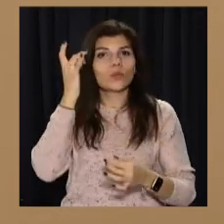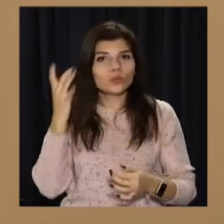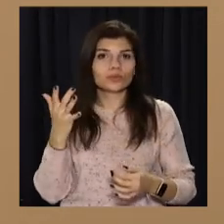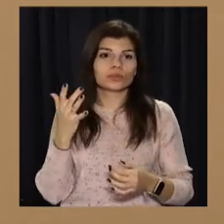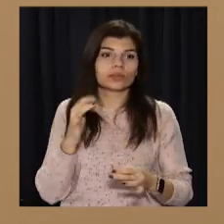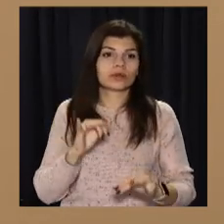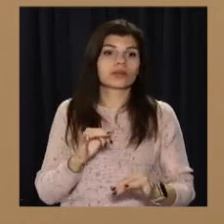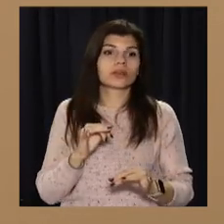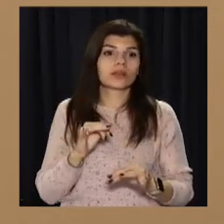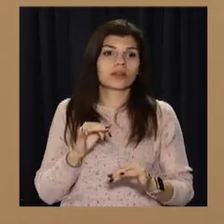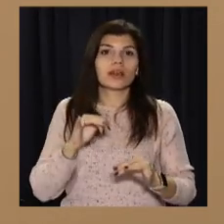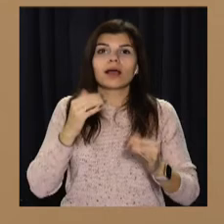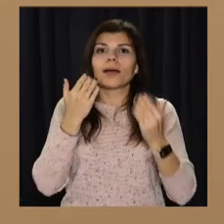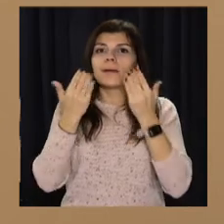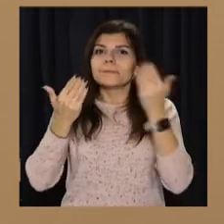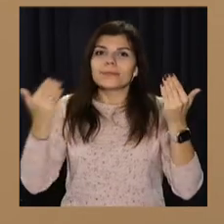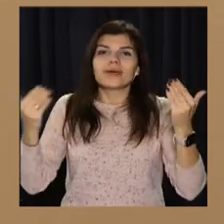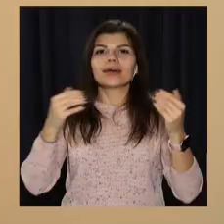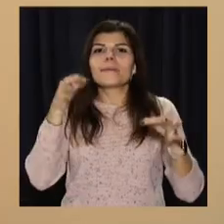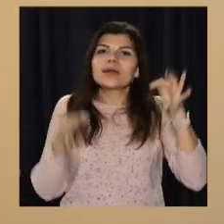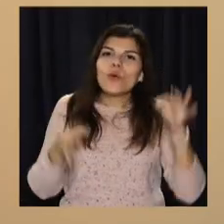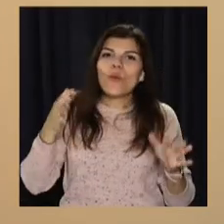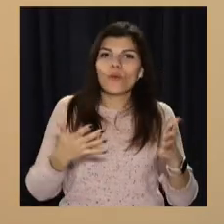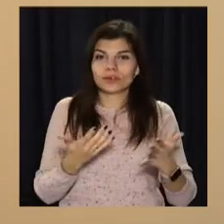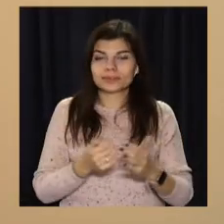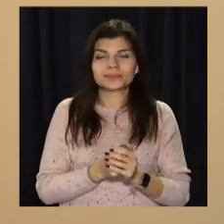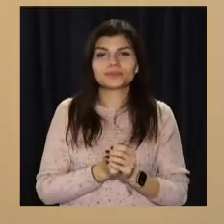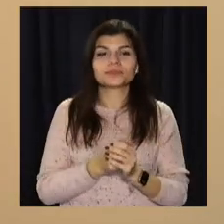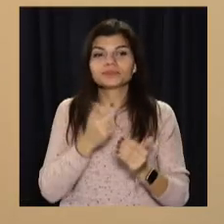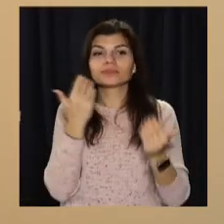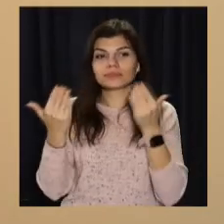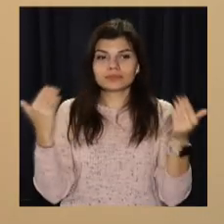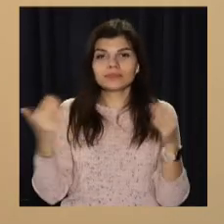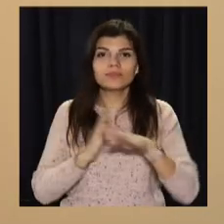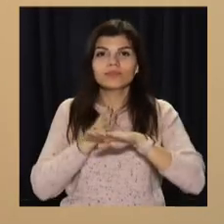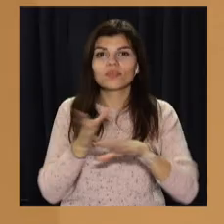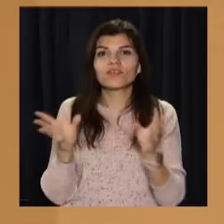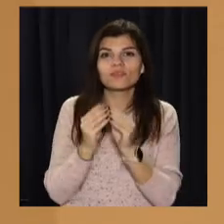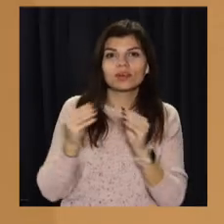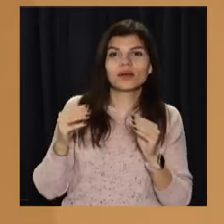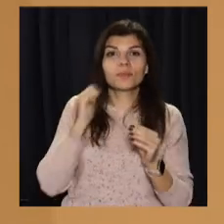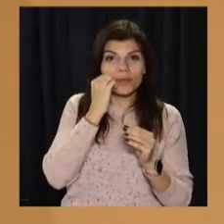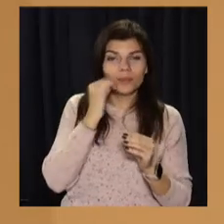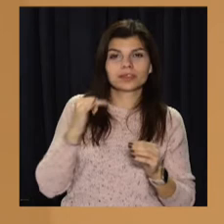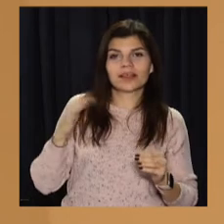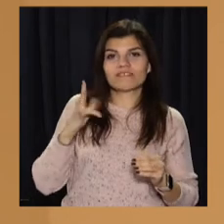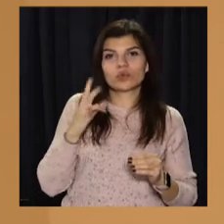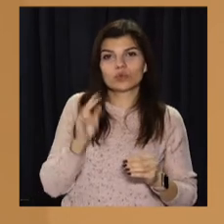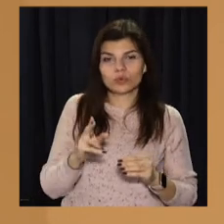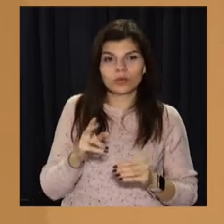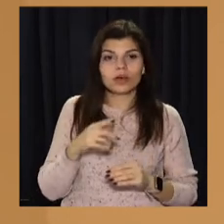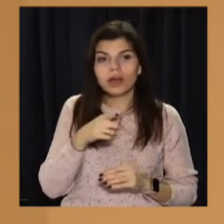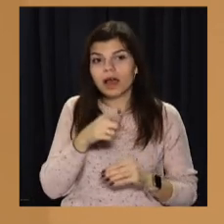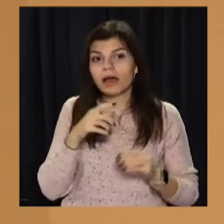и мебель, интерьер, природа. Завітала до виставкової зали із онуком. Проте у 10-річного Максима